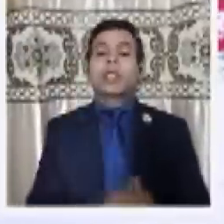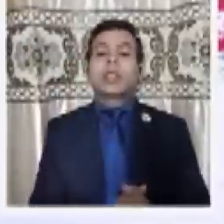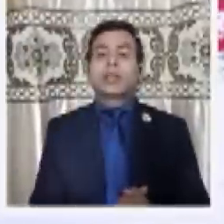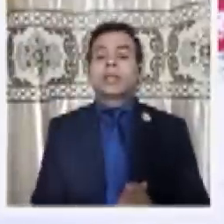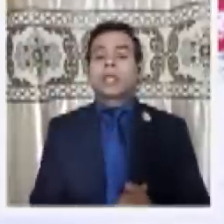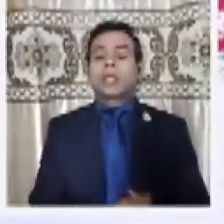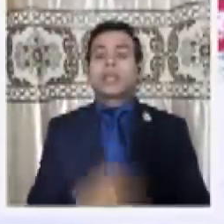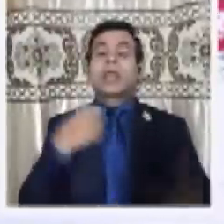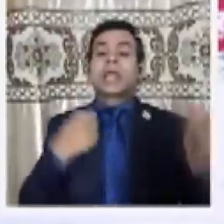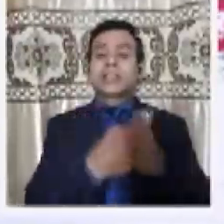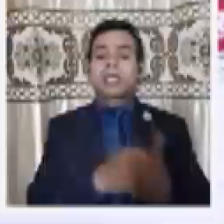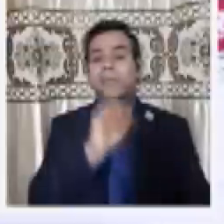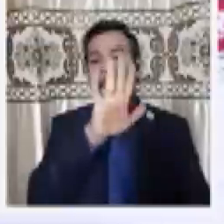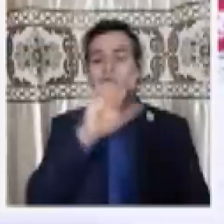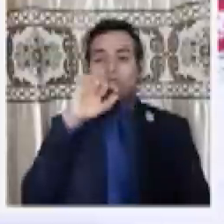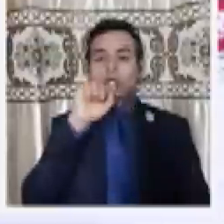50.80%, চট্টগ্রাম